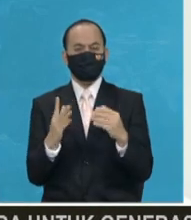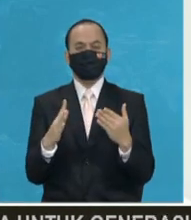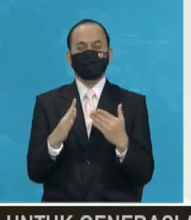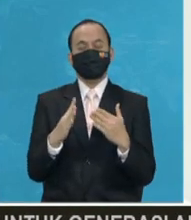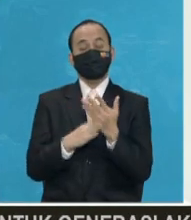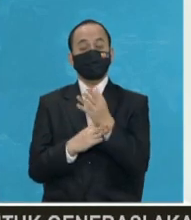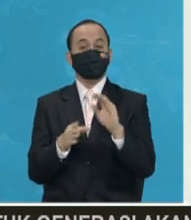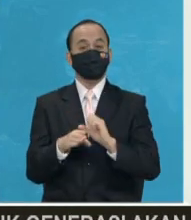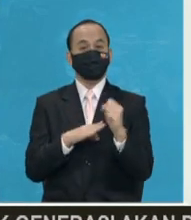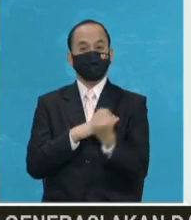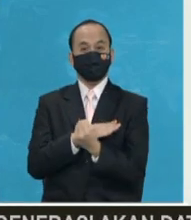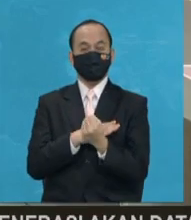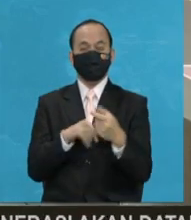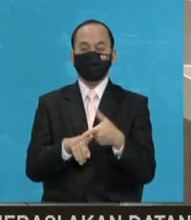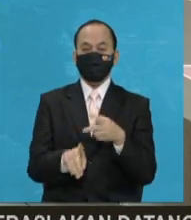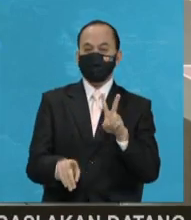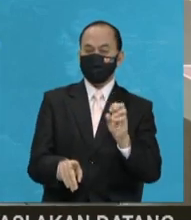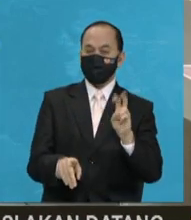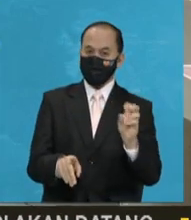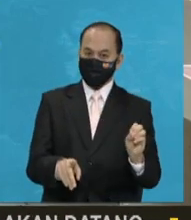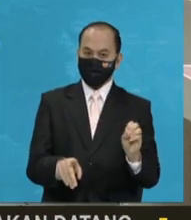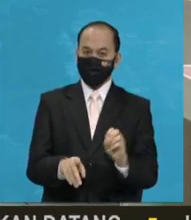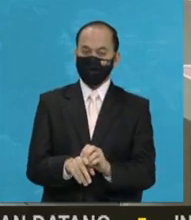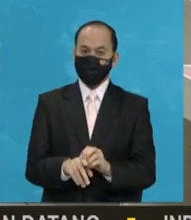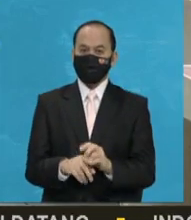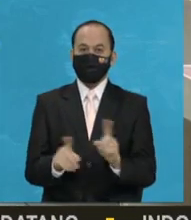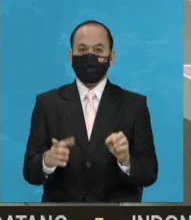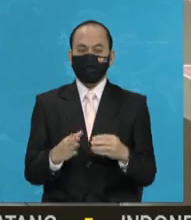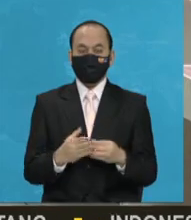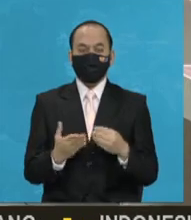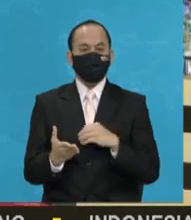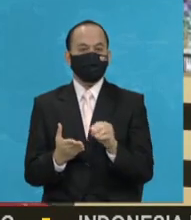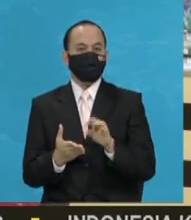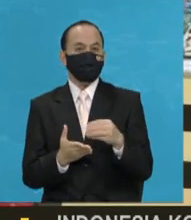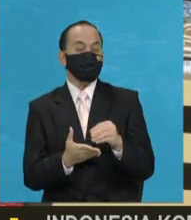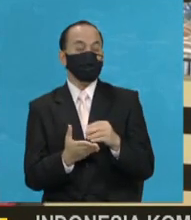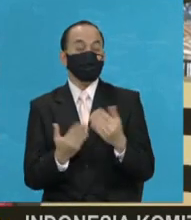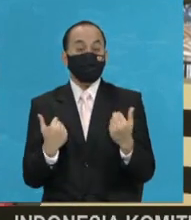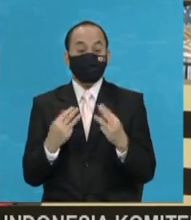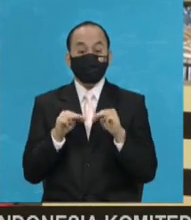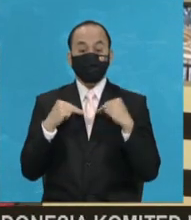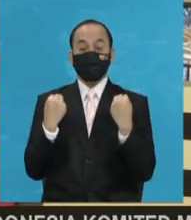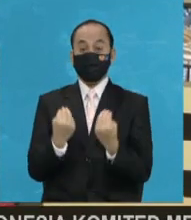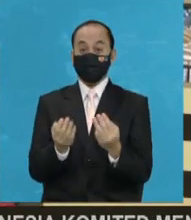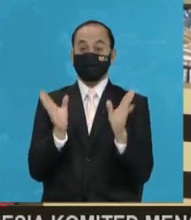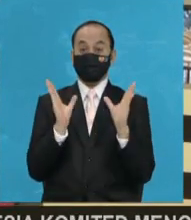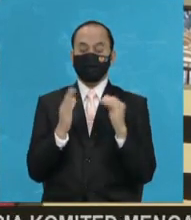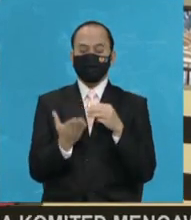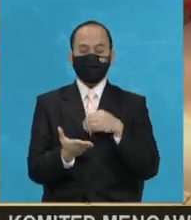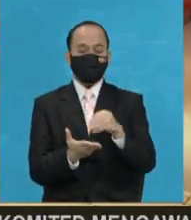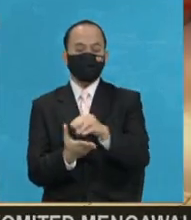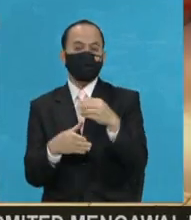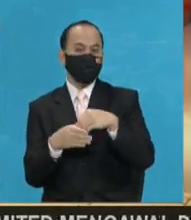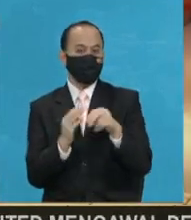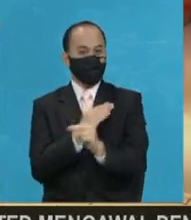wabah sejak tahun 2020 walau bagaimanapun ia memberi galakan kepada masyarakat di negara ini untuk berbelanja